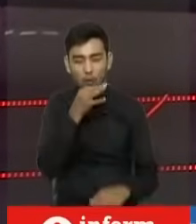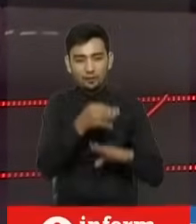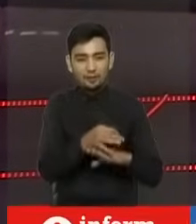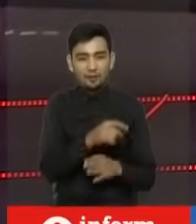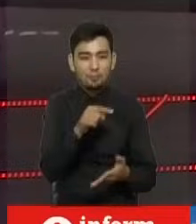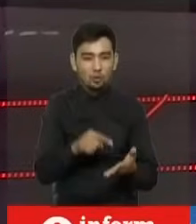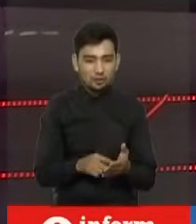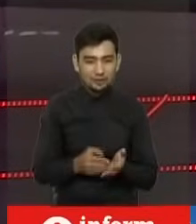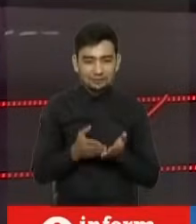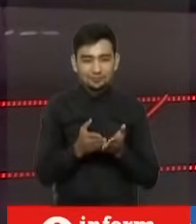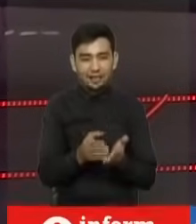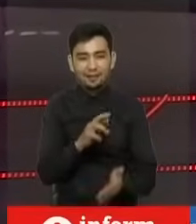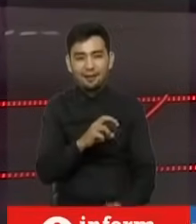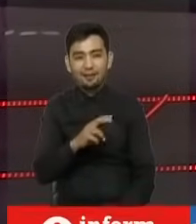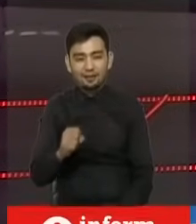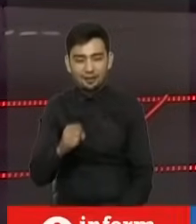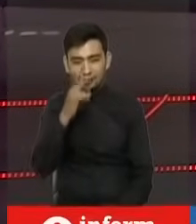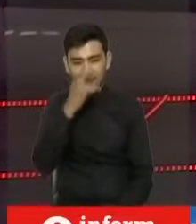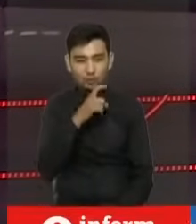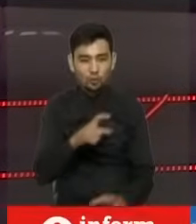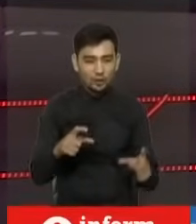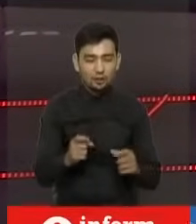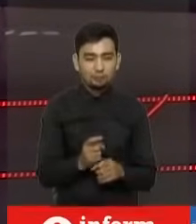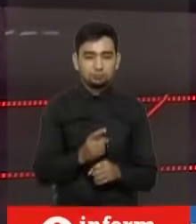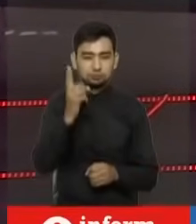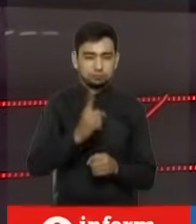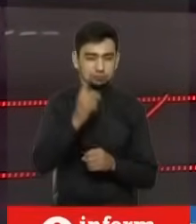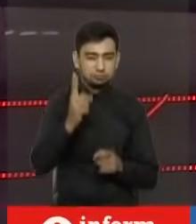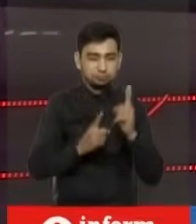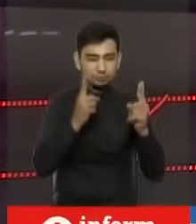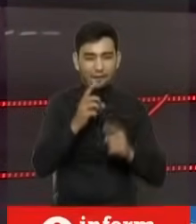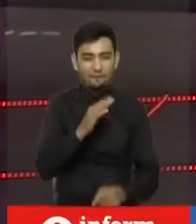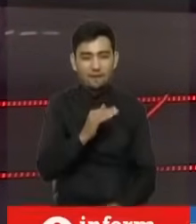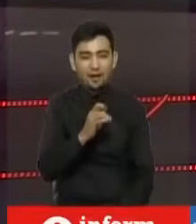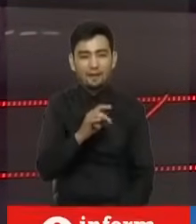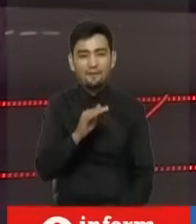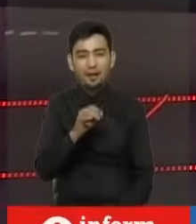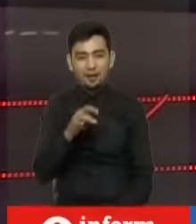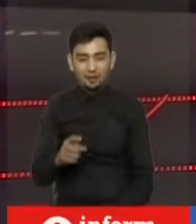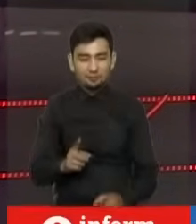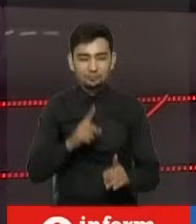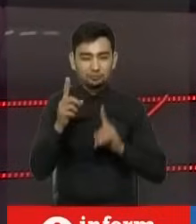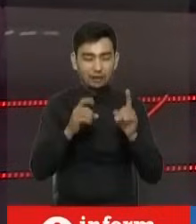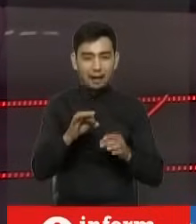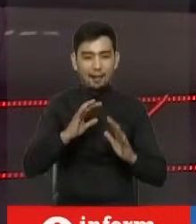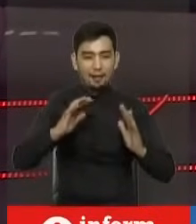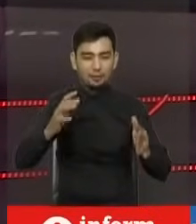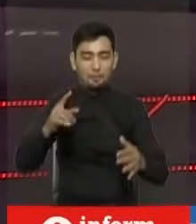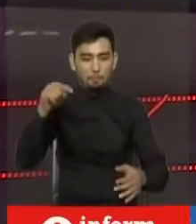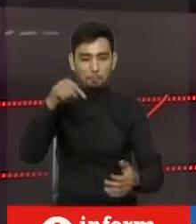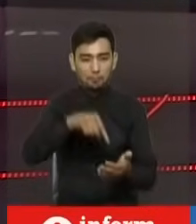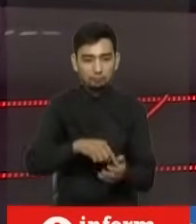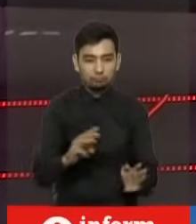на яхте, с которой якобы казахстанцы запускали фейерверки и подожгли лес в Греции. О приключениях казахстанцев за